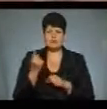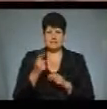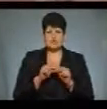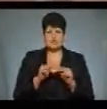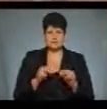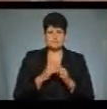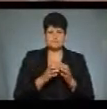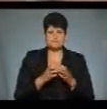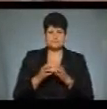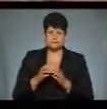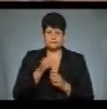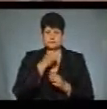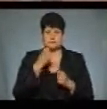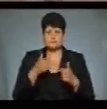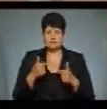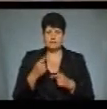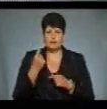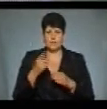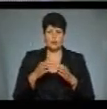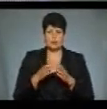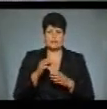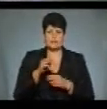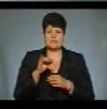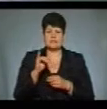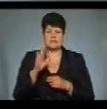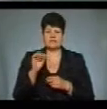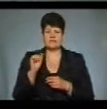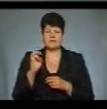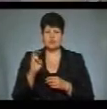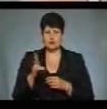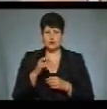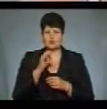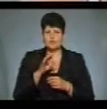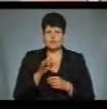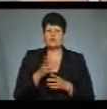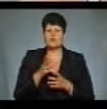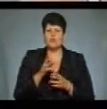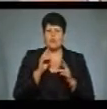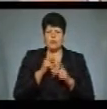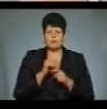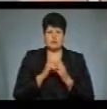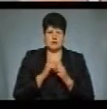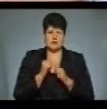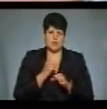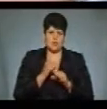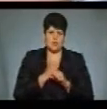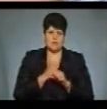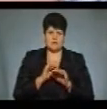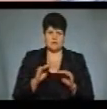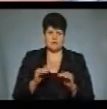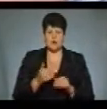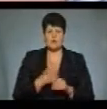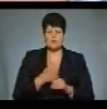кожній групі. Старший екзаменатор однієї з груп Тетяна Іванюк розповіла, яку помилку найчастіше роблять абітурієнти. Хотіли